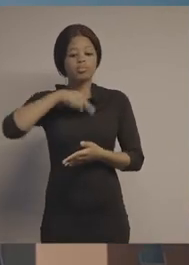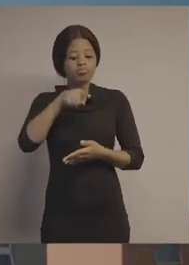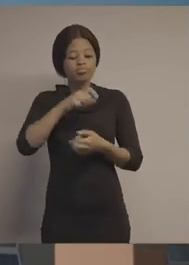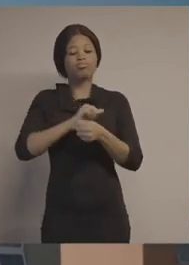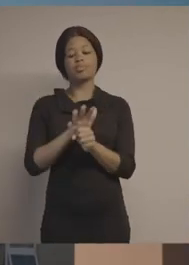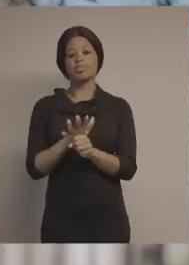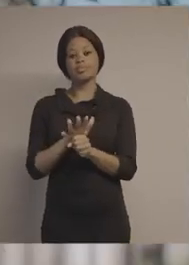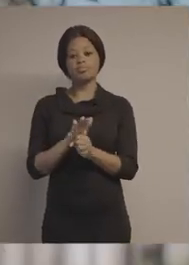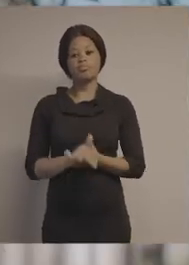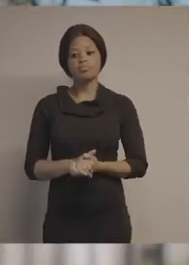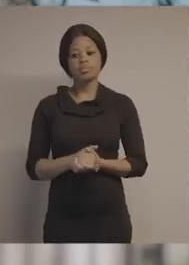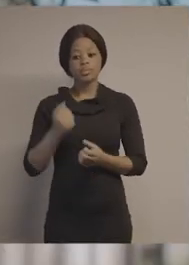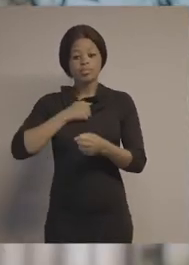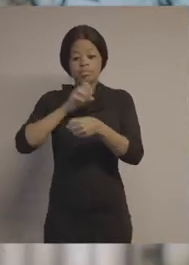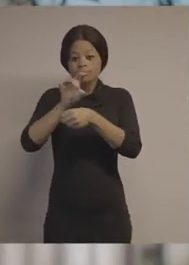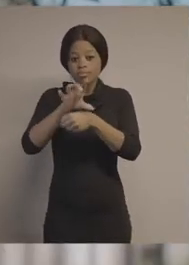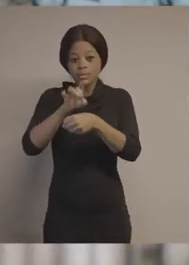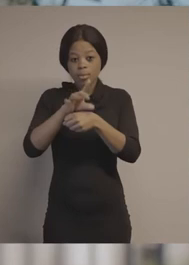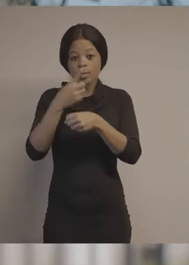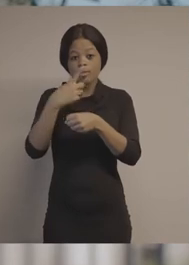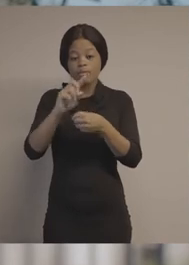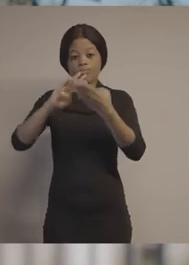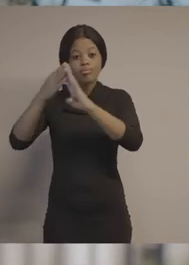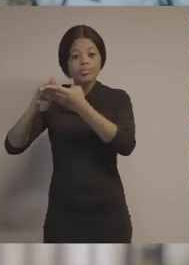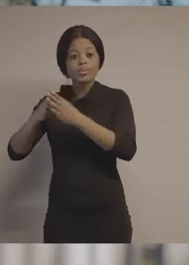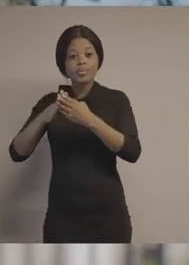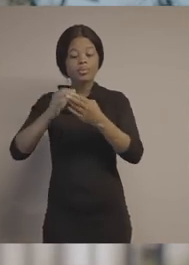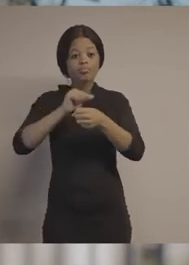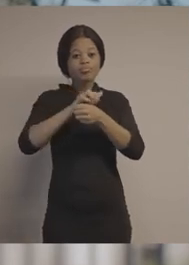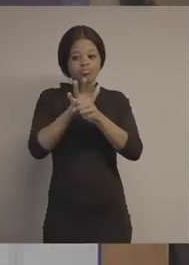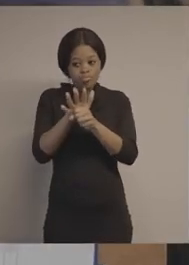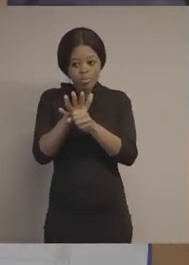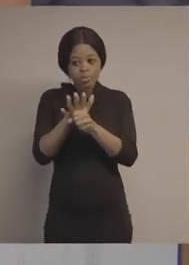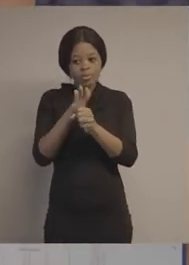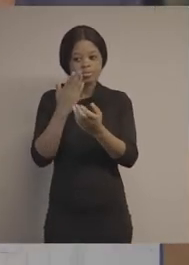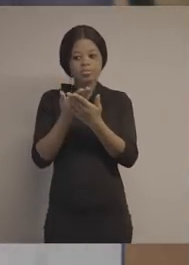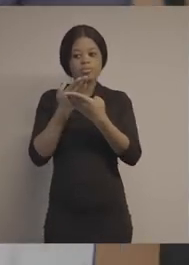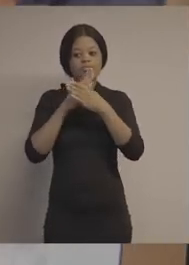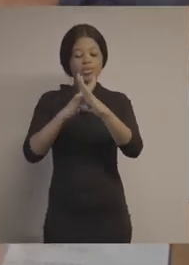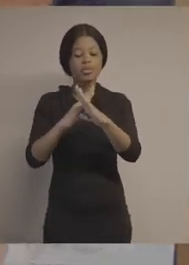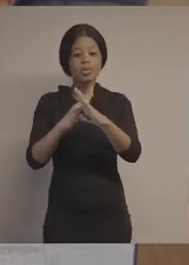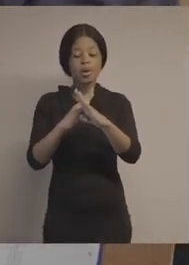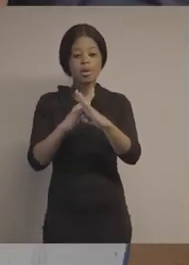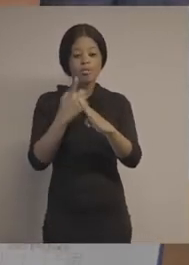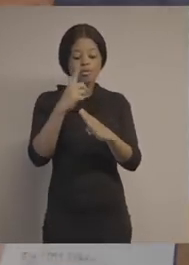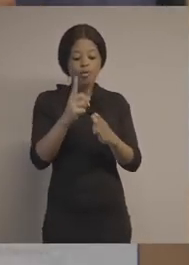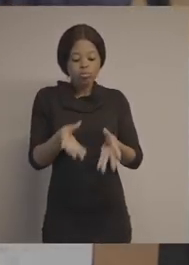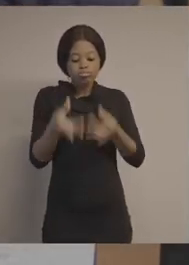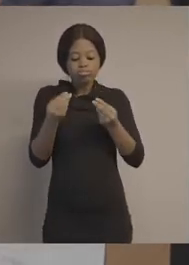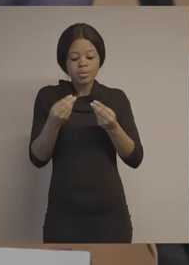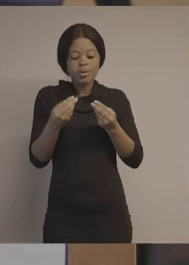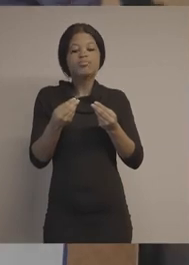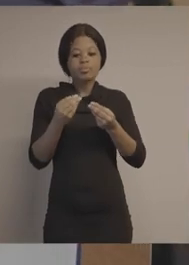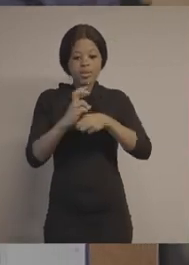kule corona. My advice aan die gemeenskap om die vaccine, COVID-19 vaccine te vat is dat hulle nie sal, dat sal nie verhoed dat